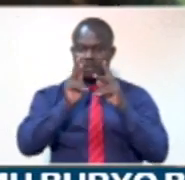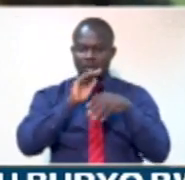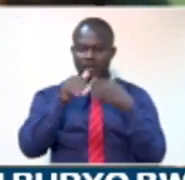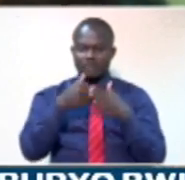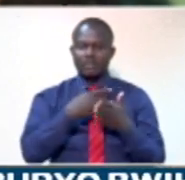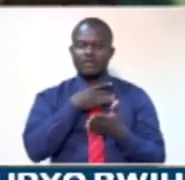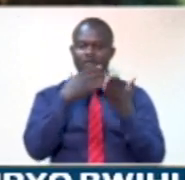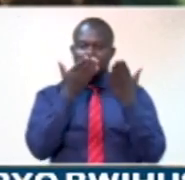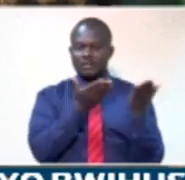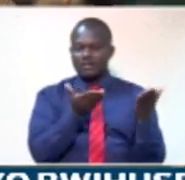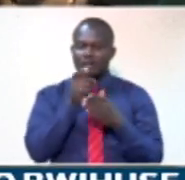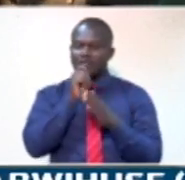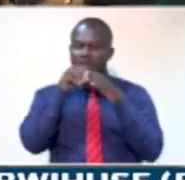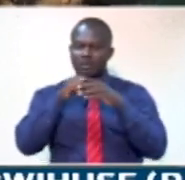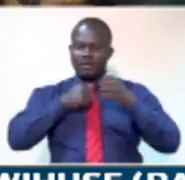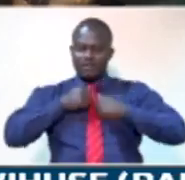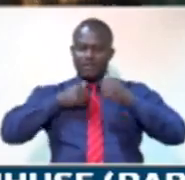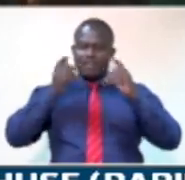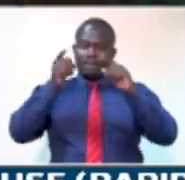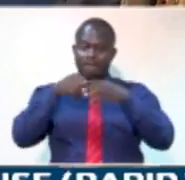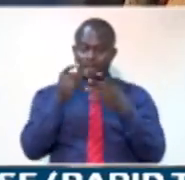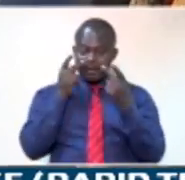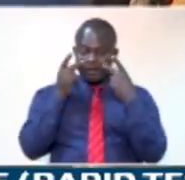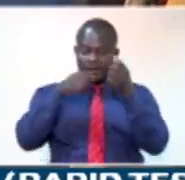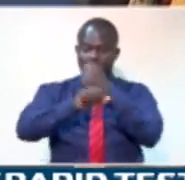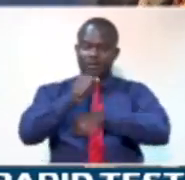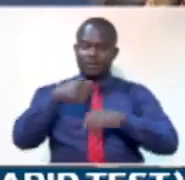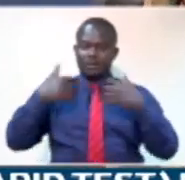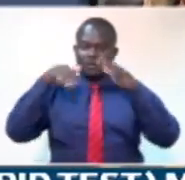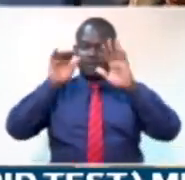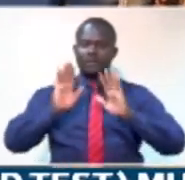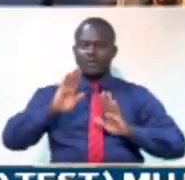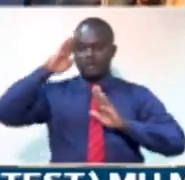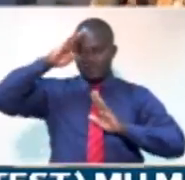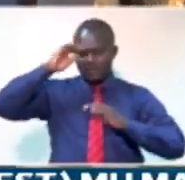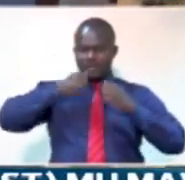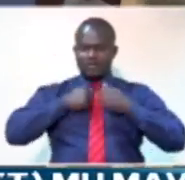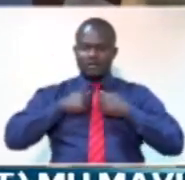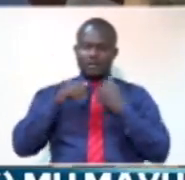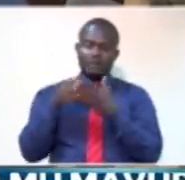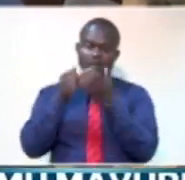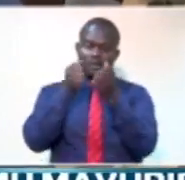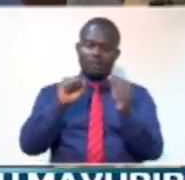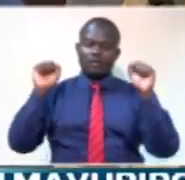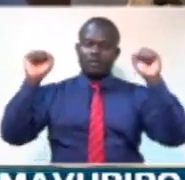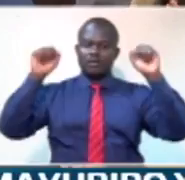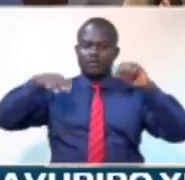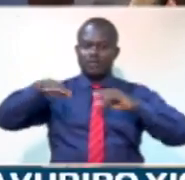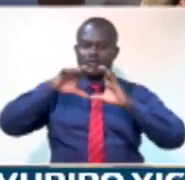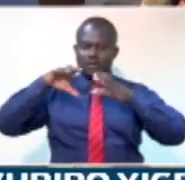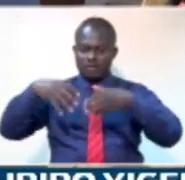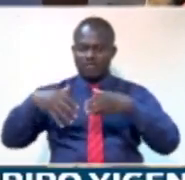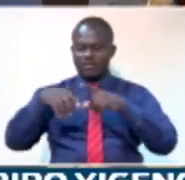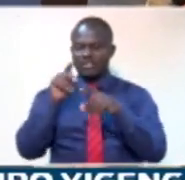abashyitsi abazaniye hari abanyamakuru bo mu Rwanda baje kwihera ibijisho ibikorwa by'indashyikirwa by'ingabo na polisi y'u Rwanda byo kubohora uduce twibasiwe n'imitwe